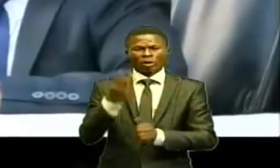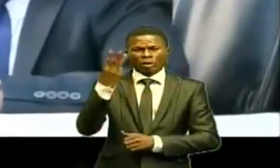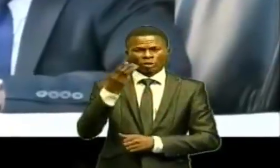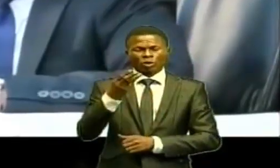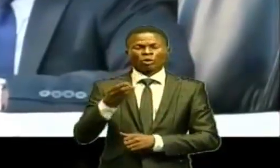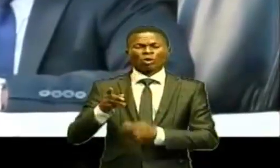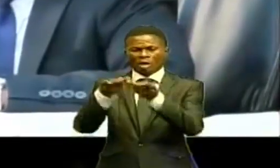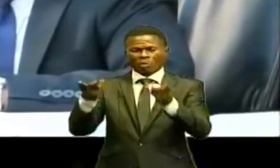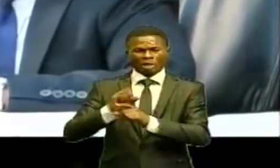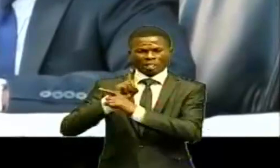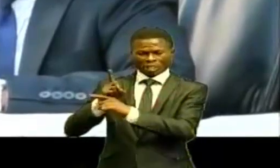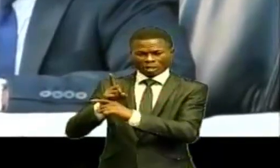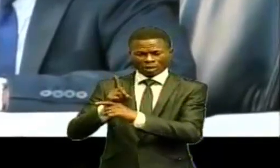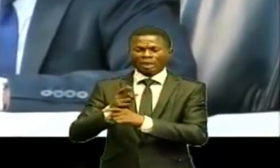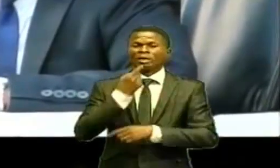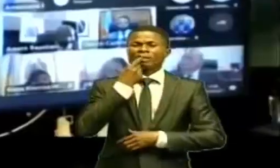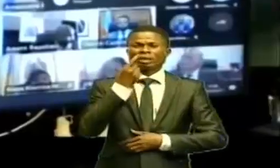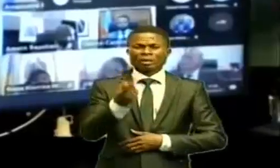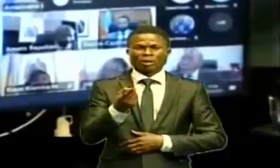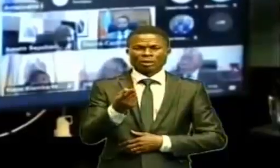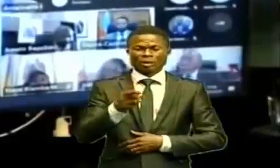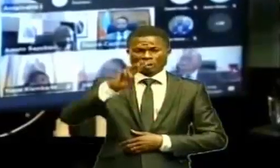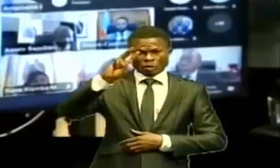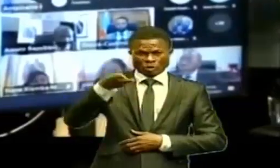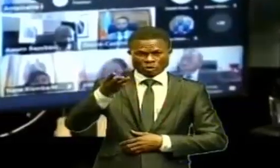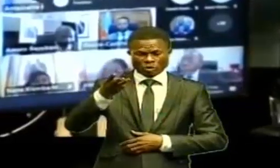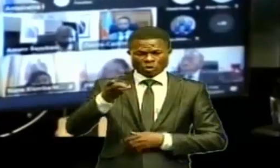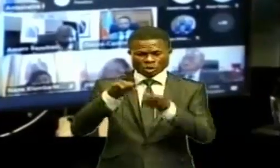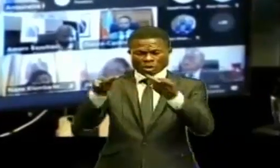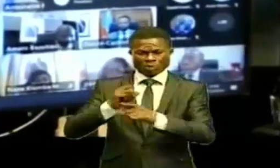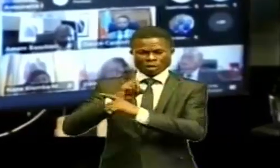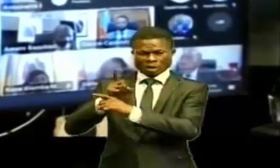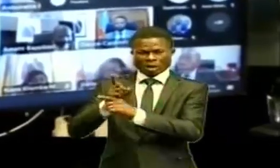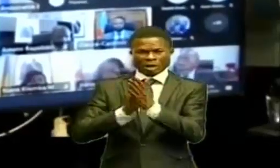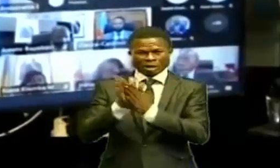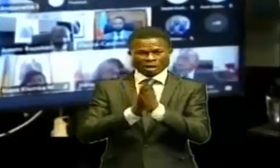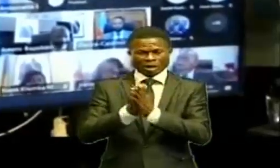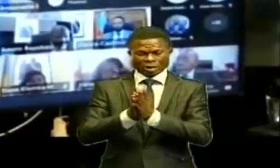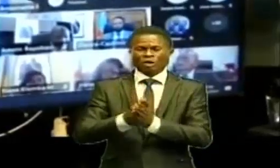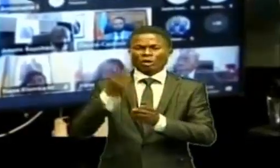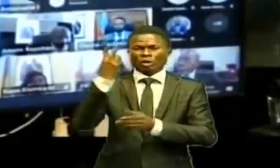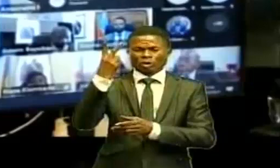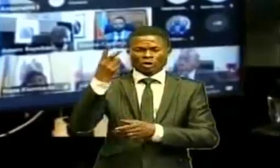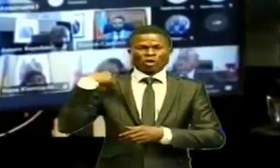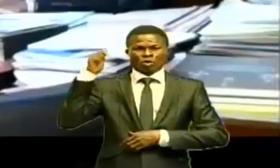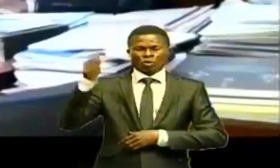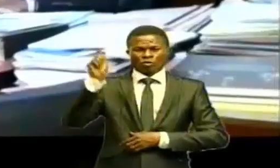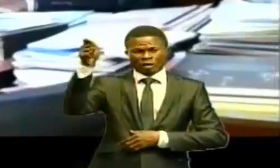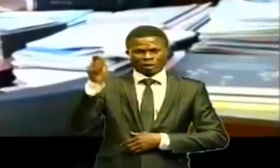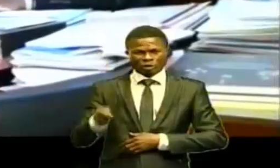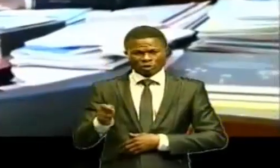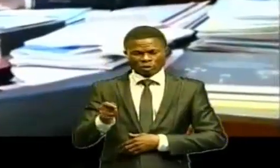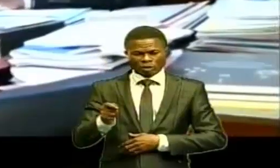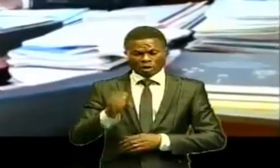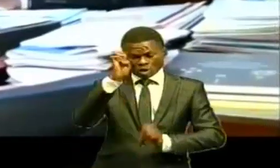de défense. Il a indiqué que la troisième zone de défense concernée par l'état de siège a fait l'objet